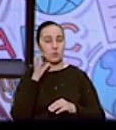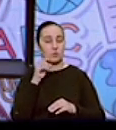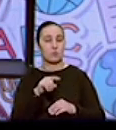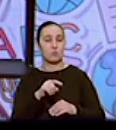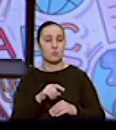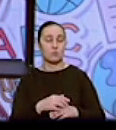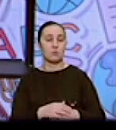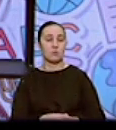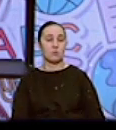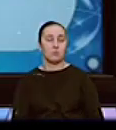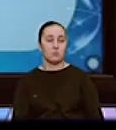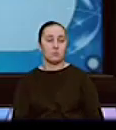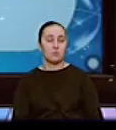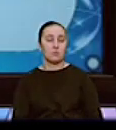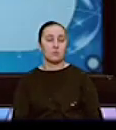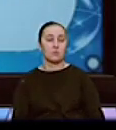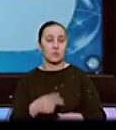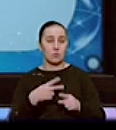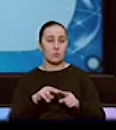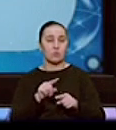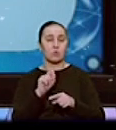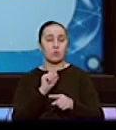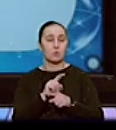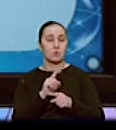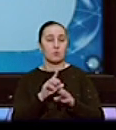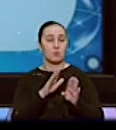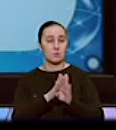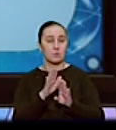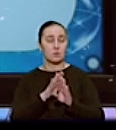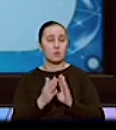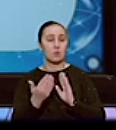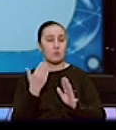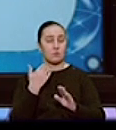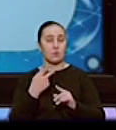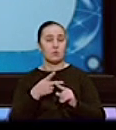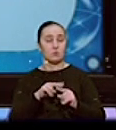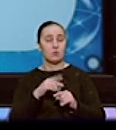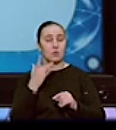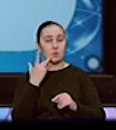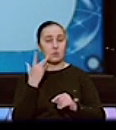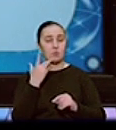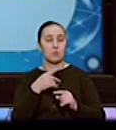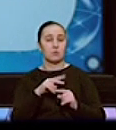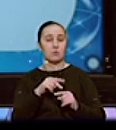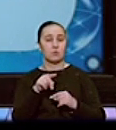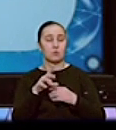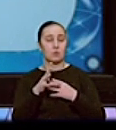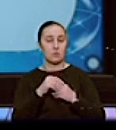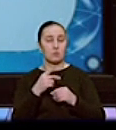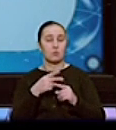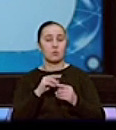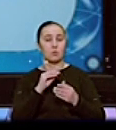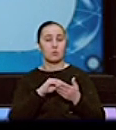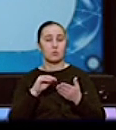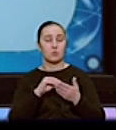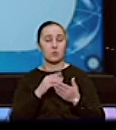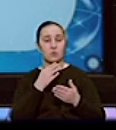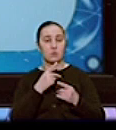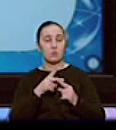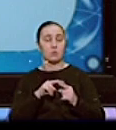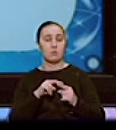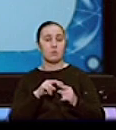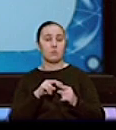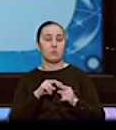tinglang. Ushbu topshiriqlarni bajarishdan avval esa har doimgidek sizlar bilan husnixat